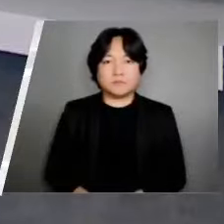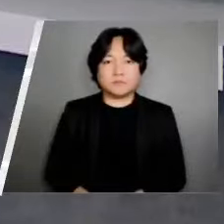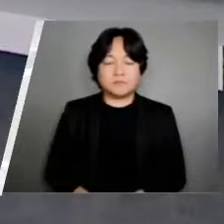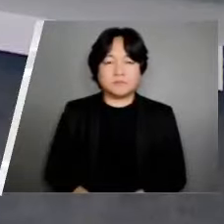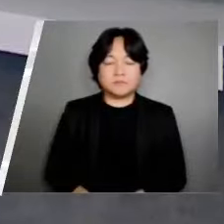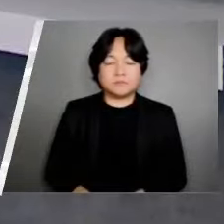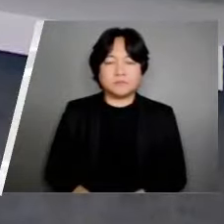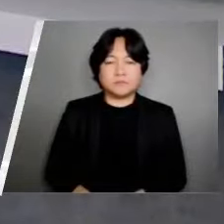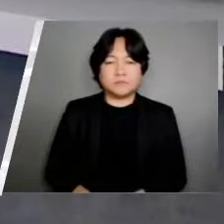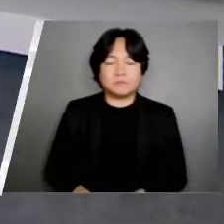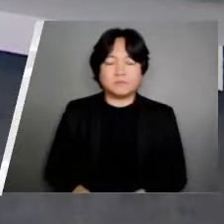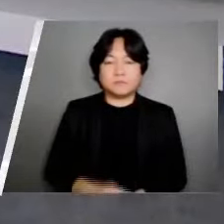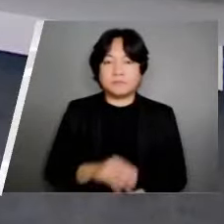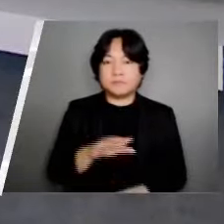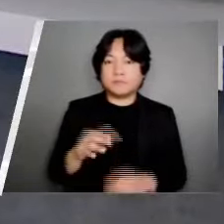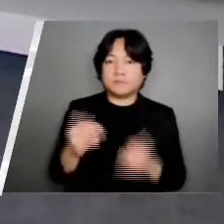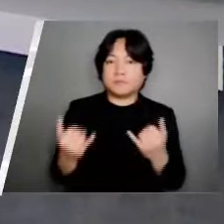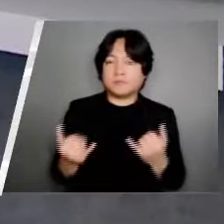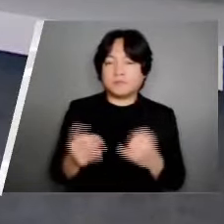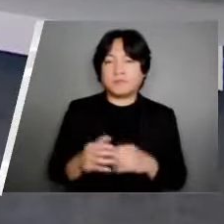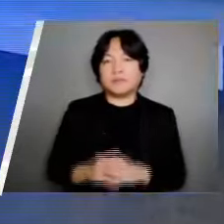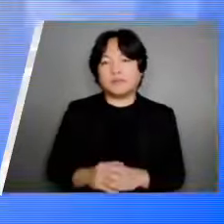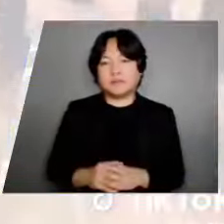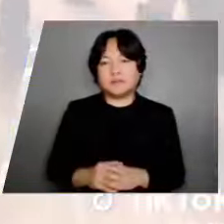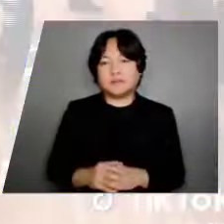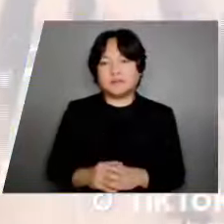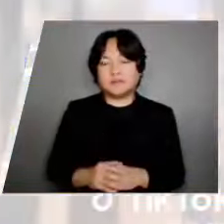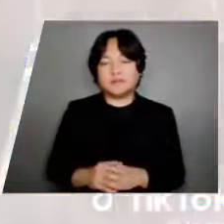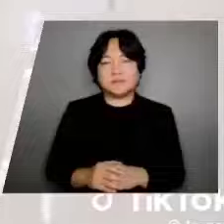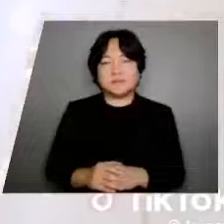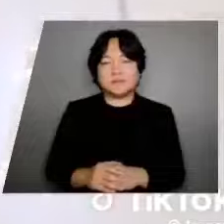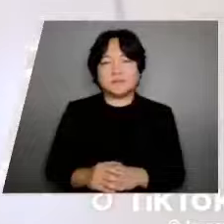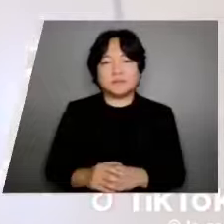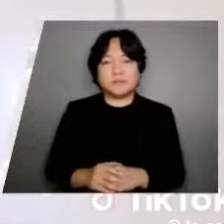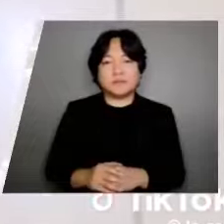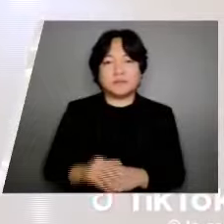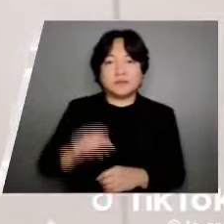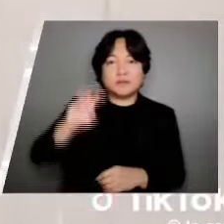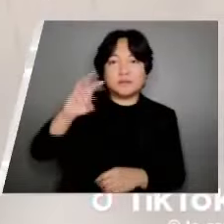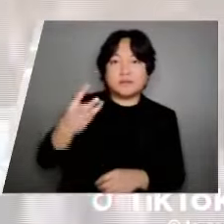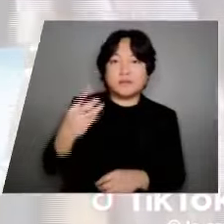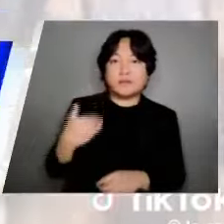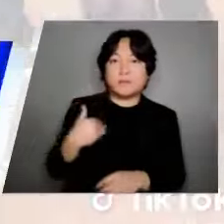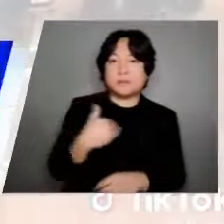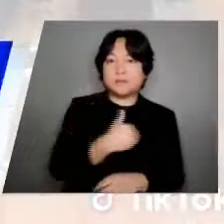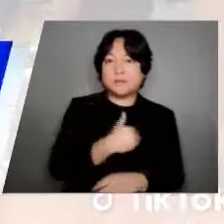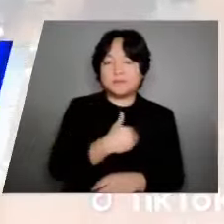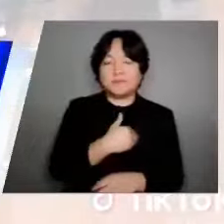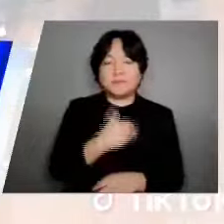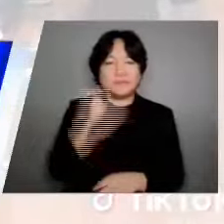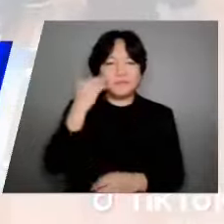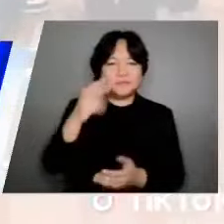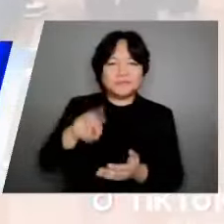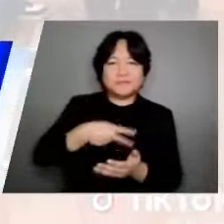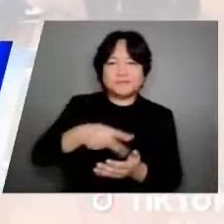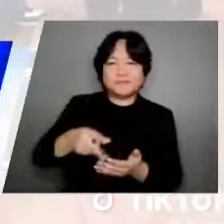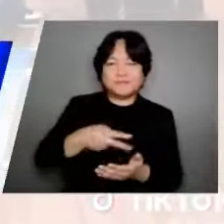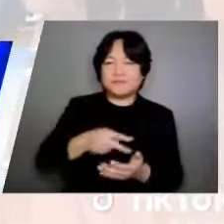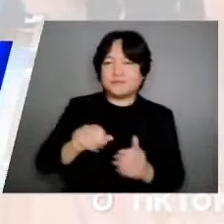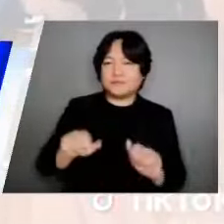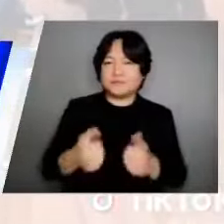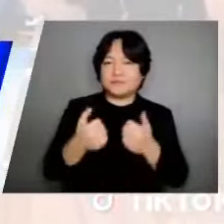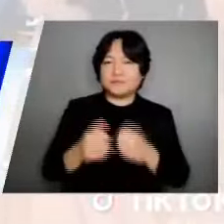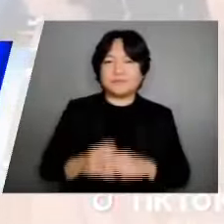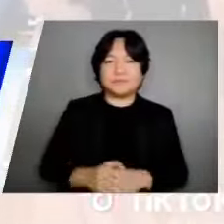Mala 6th member ang dating ni Jin ng BTS na makasama niya sa isang dance challenge ang K-pop girl group na